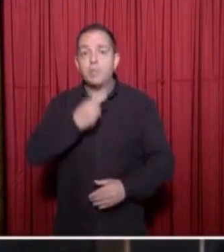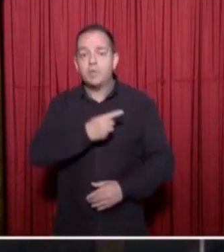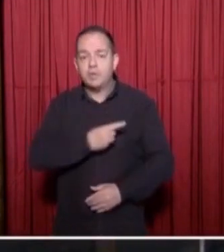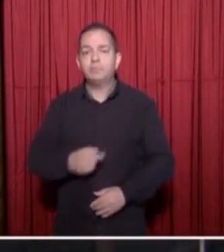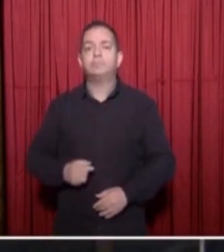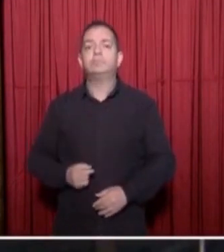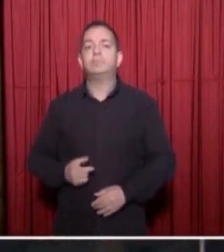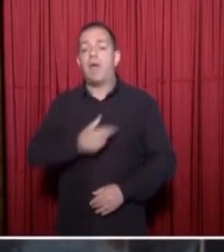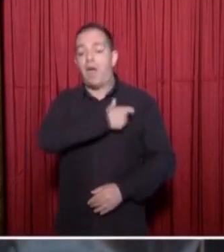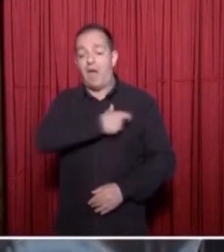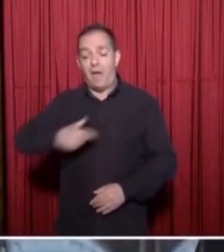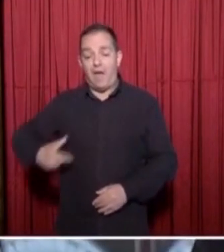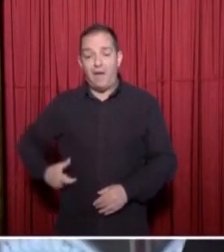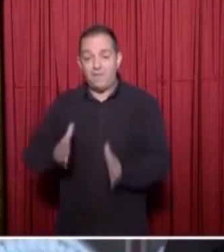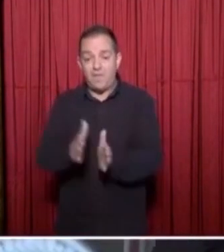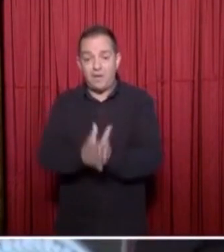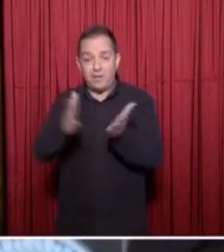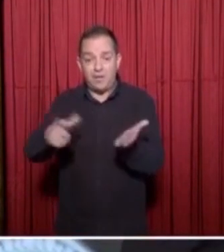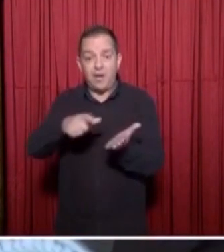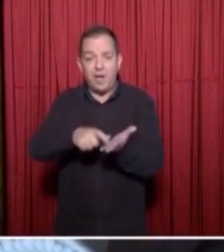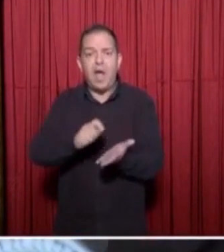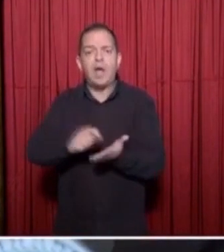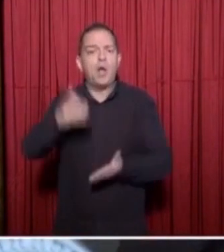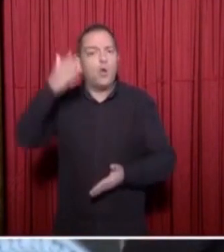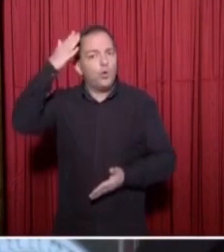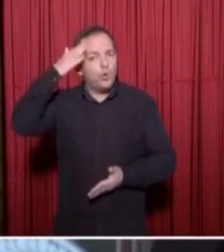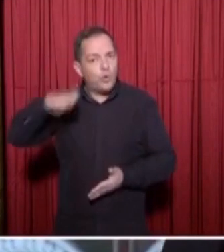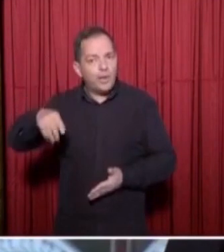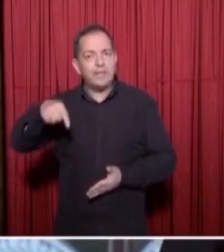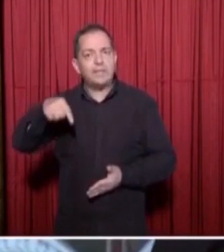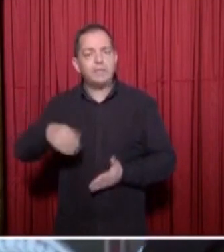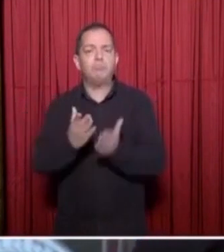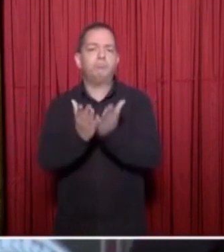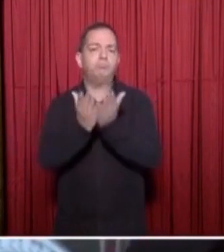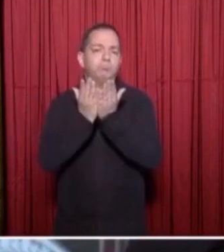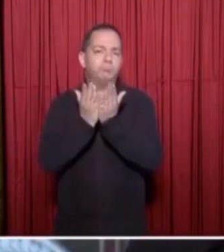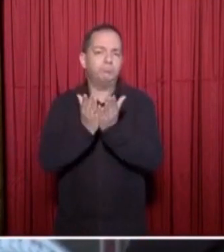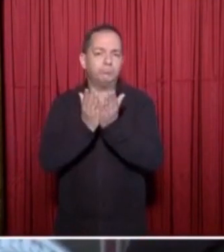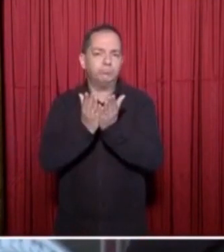Κατά Ιωάννη, Αγίου Ευαγγελίου, το ανάγνωσμα.